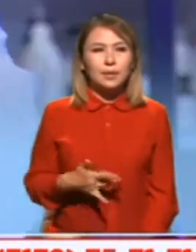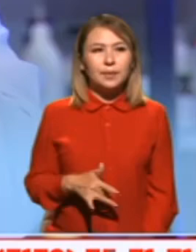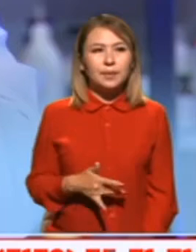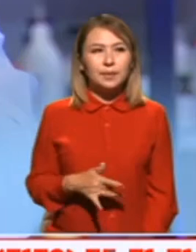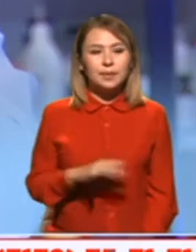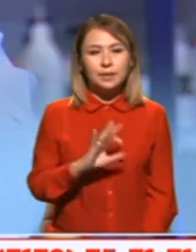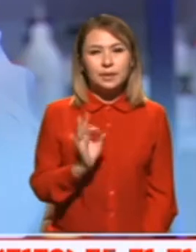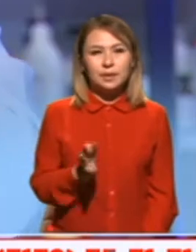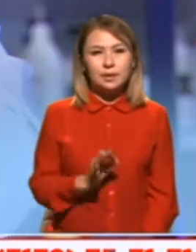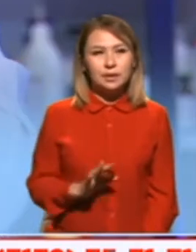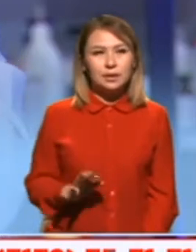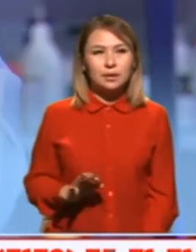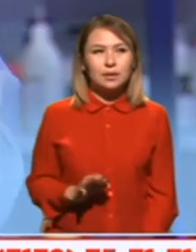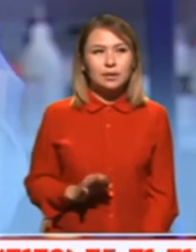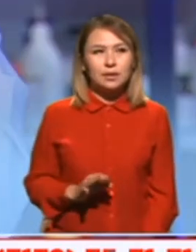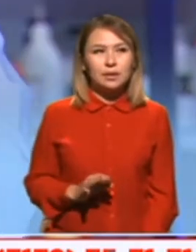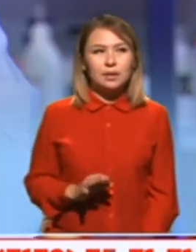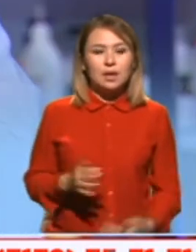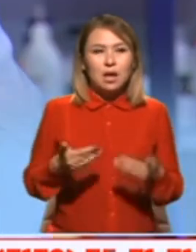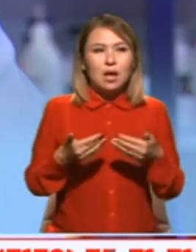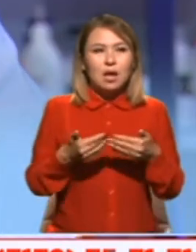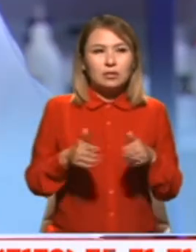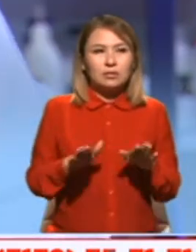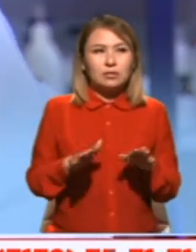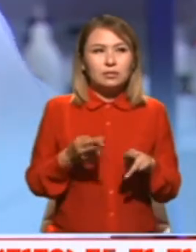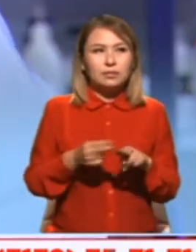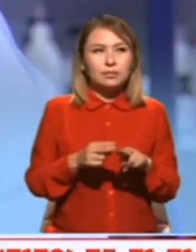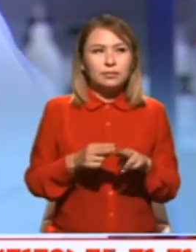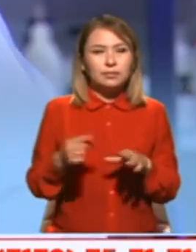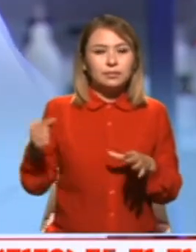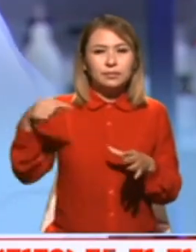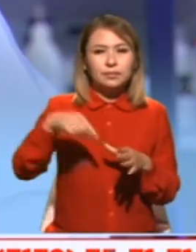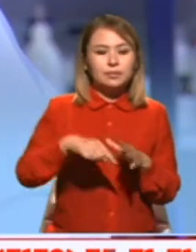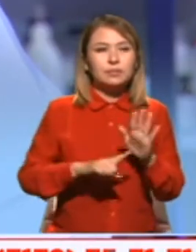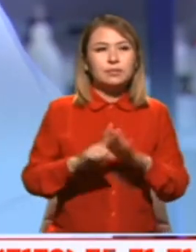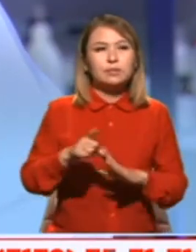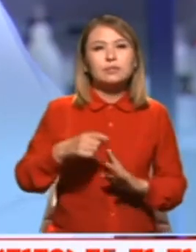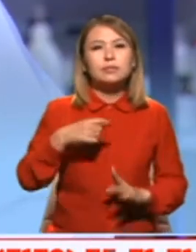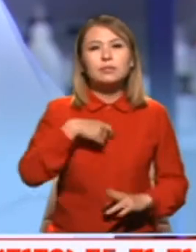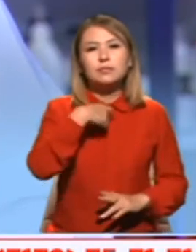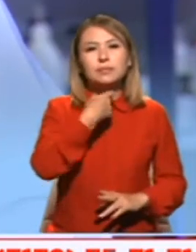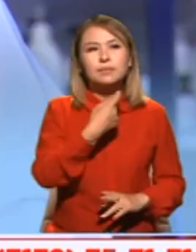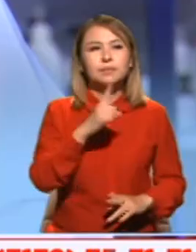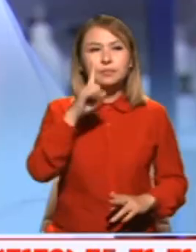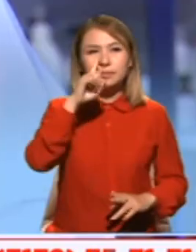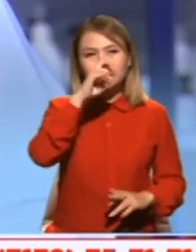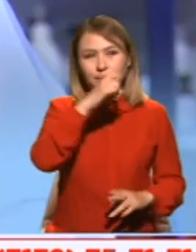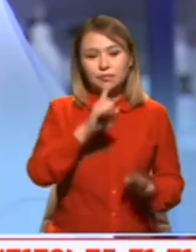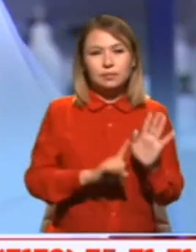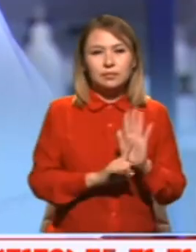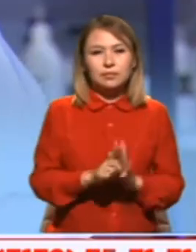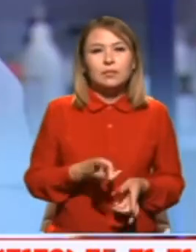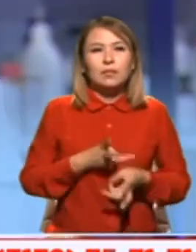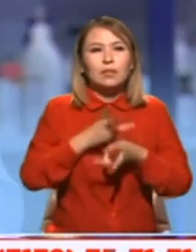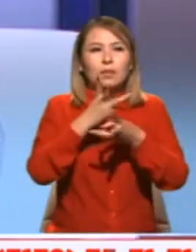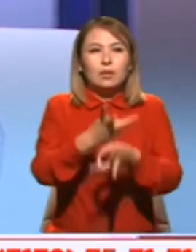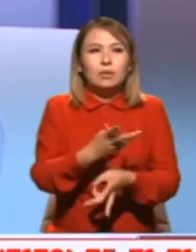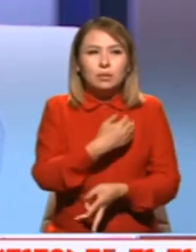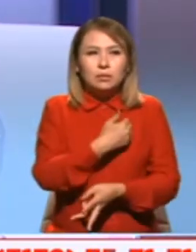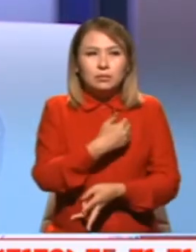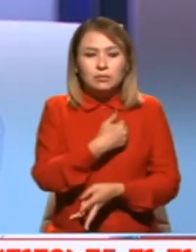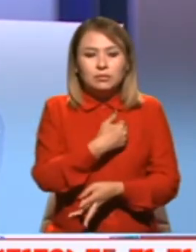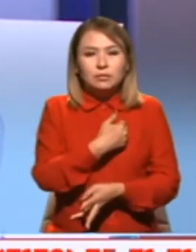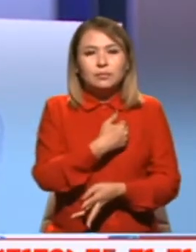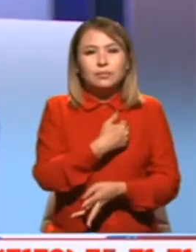бүрлеріндегі сфинктерлар ашылып кетеді де, проход. Ол асқазанға, асқазаннан өңешке қарай, яғни ащы дәммен, яғни жүрек айныққандай сезім береді.